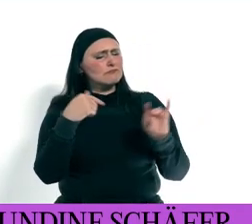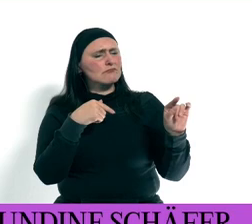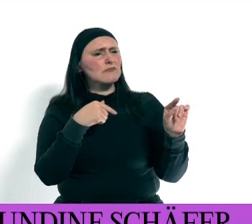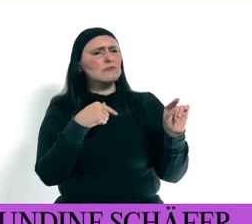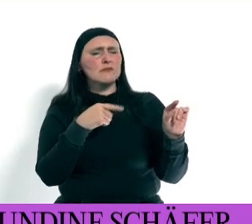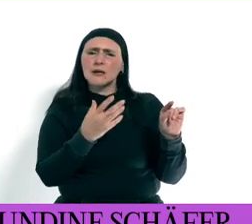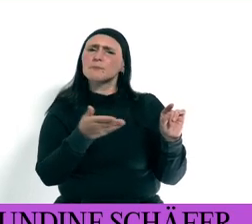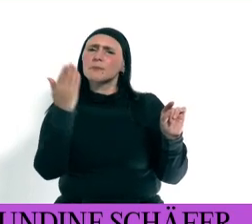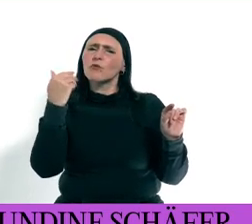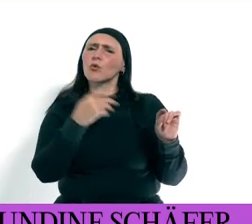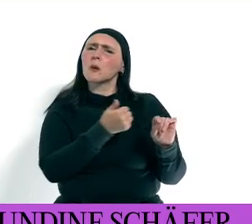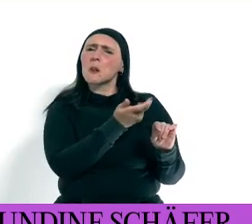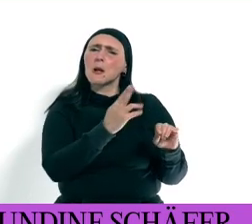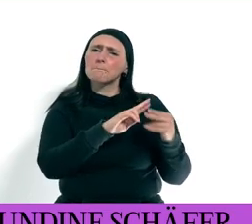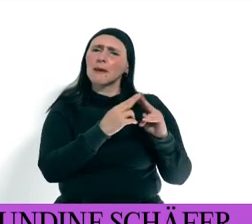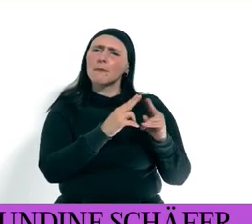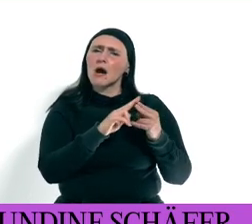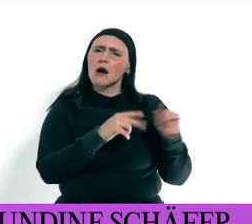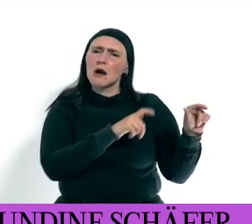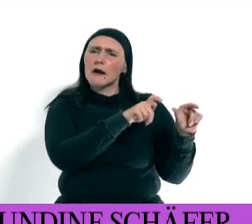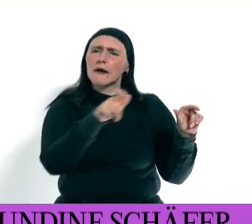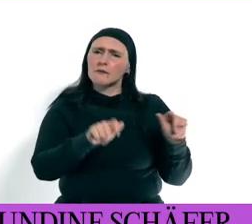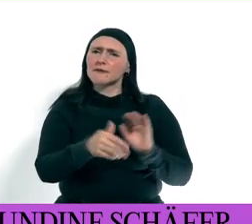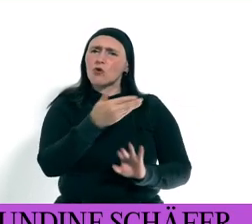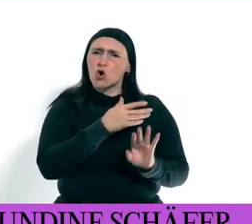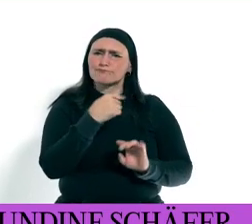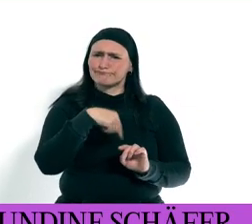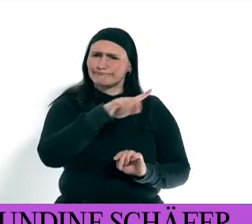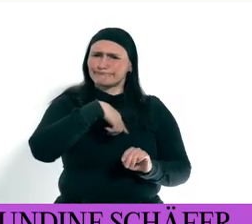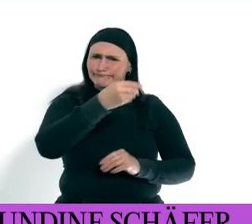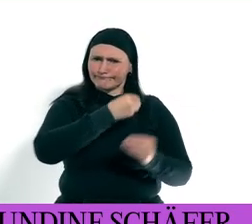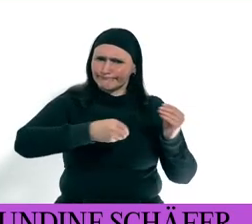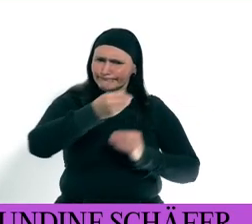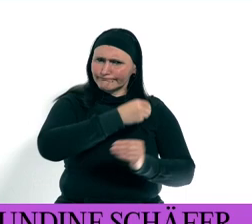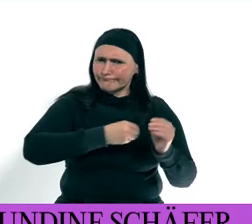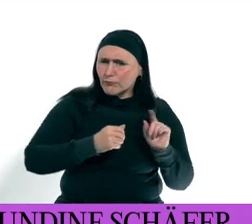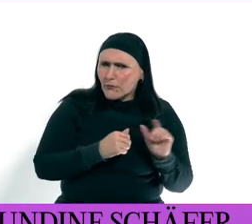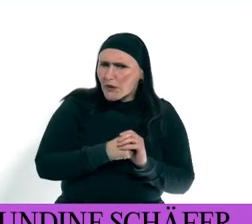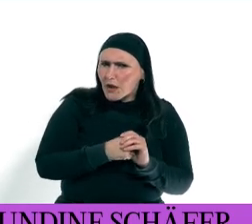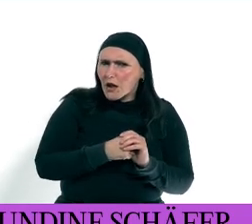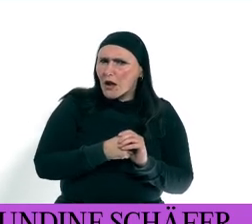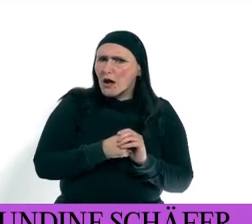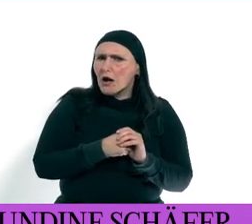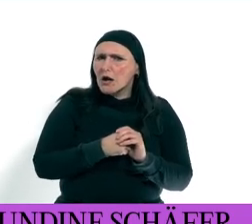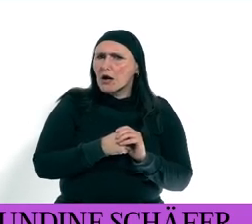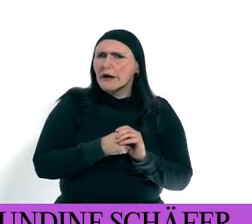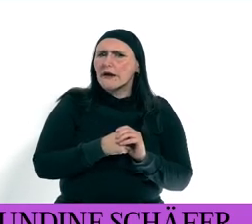Gespräche, als du und die anderen immer wieder thematisierten, dass es